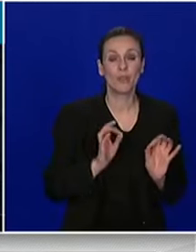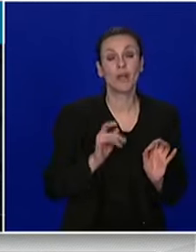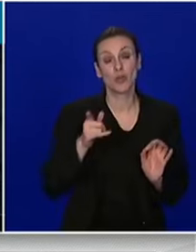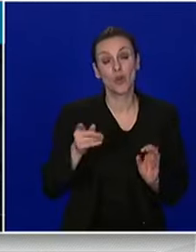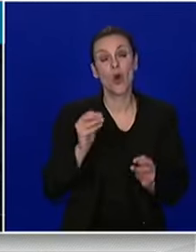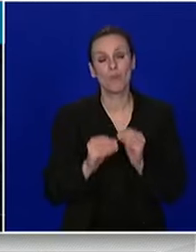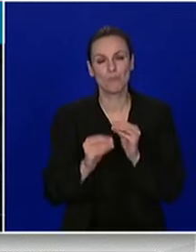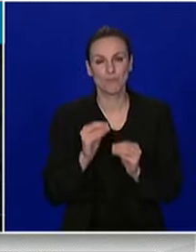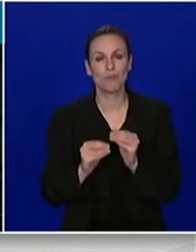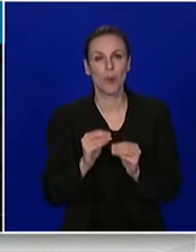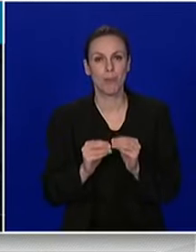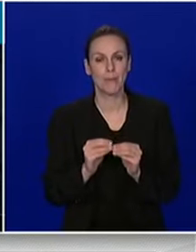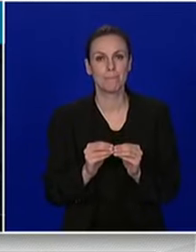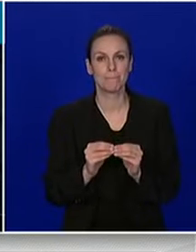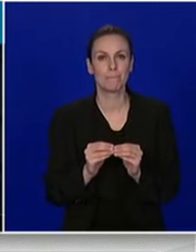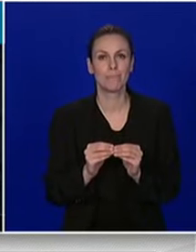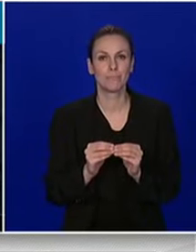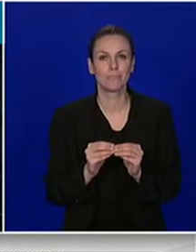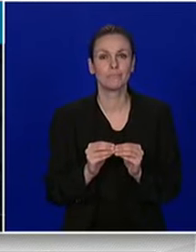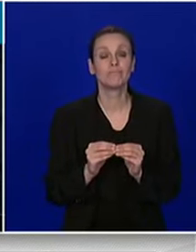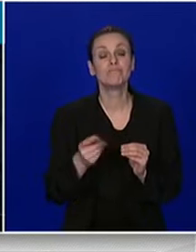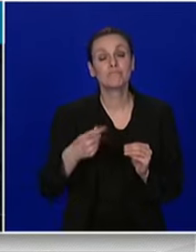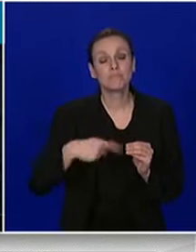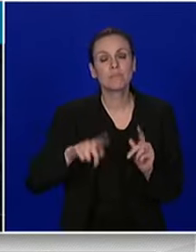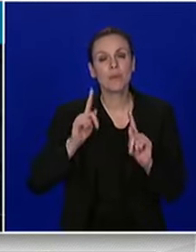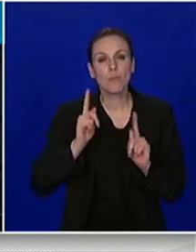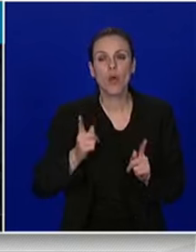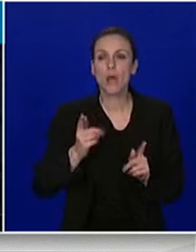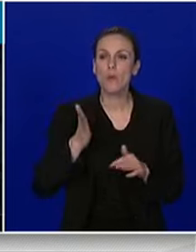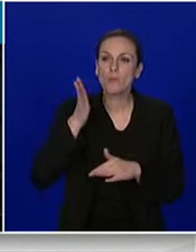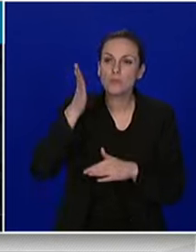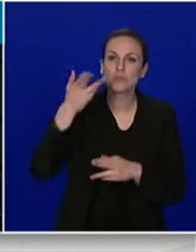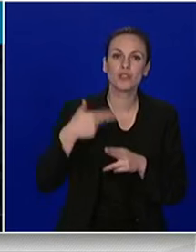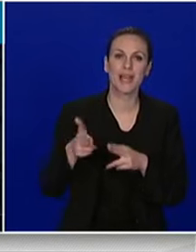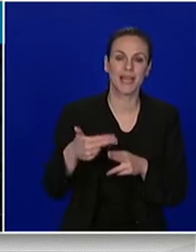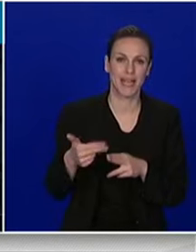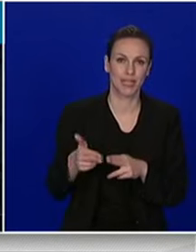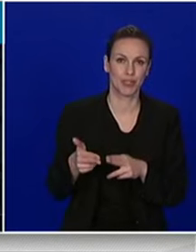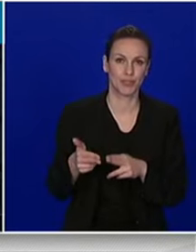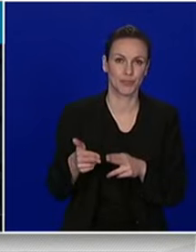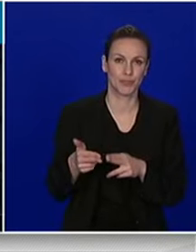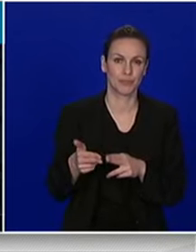problem koji, sa kojim ćemo se morati baviti u budućnosti, koji